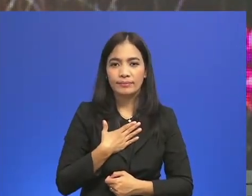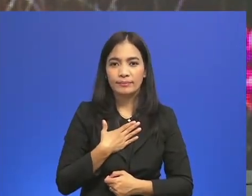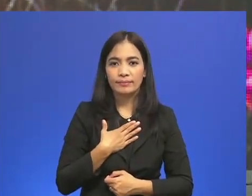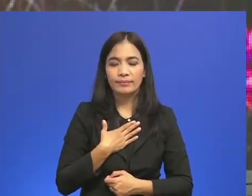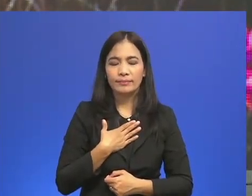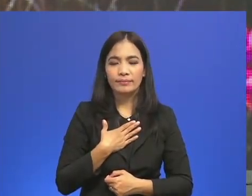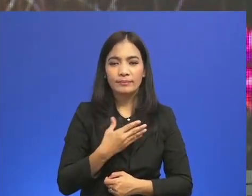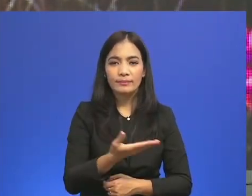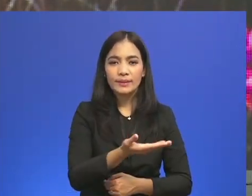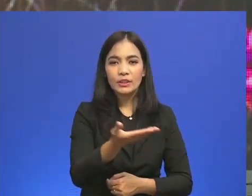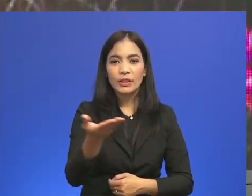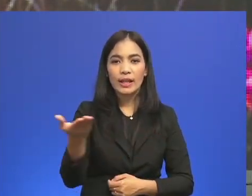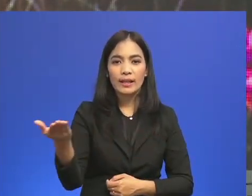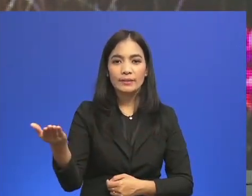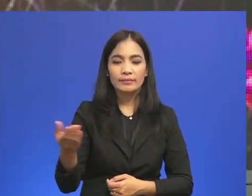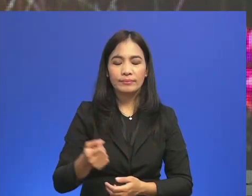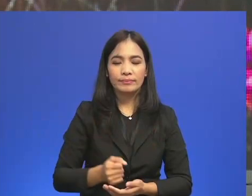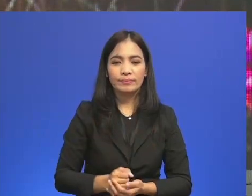Saudara,